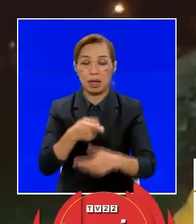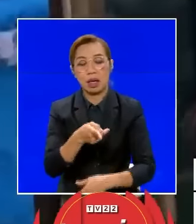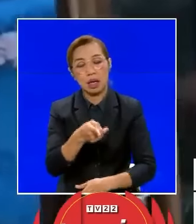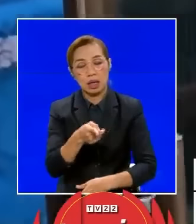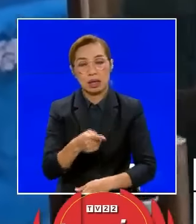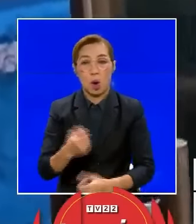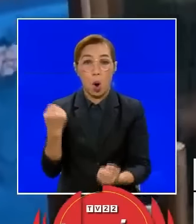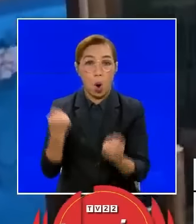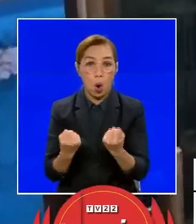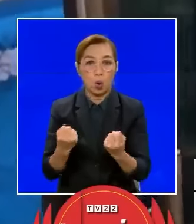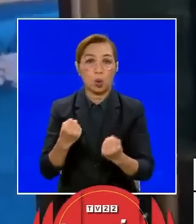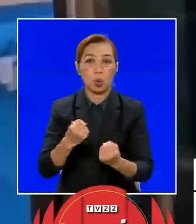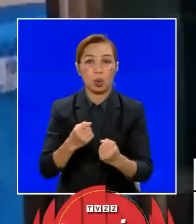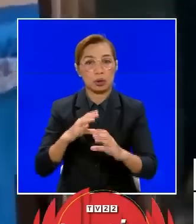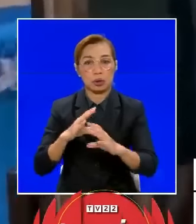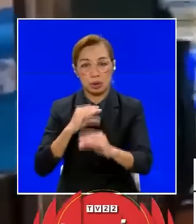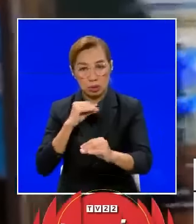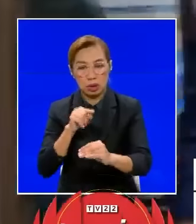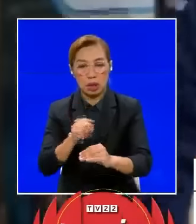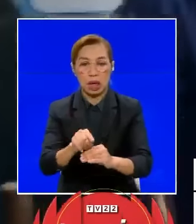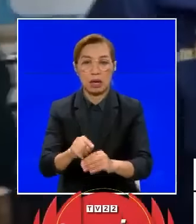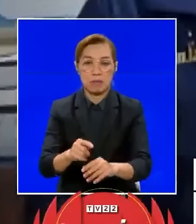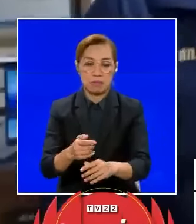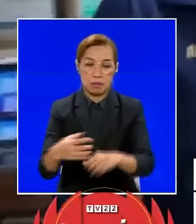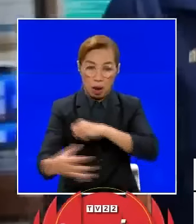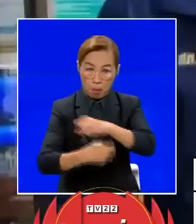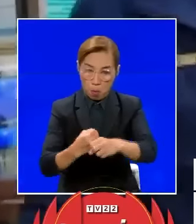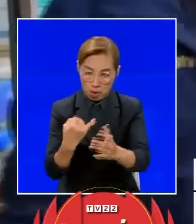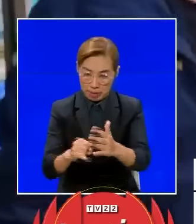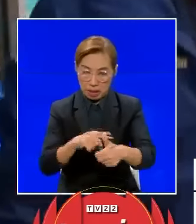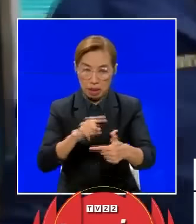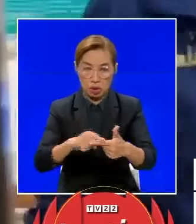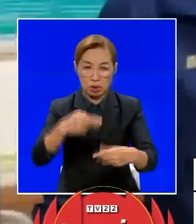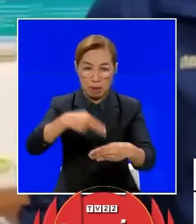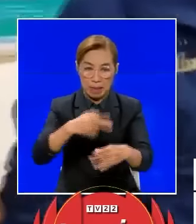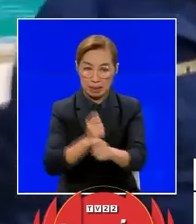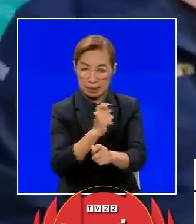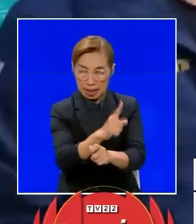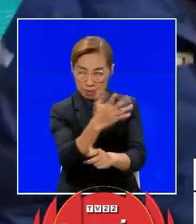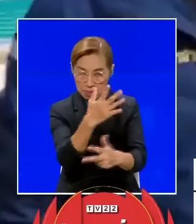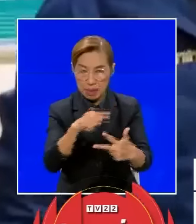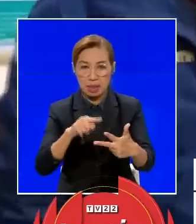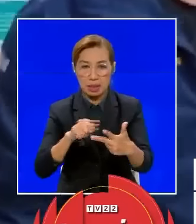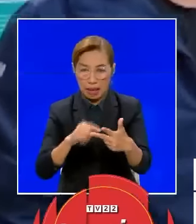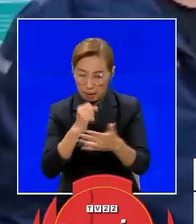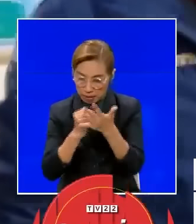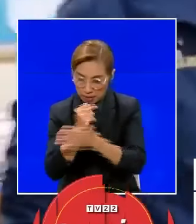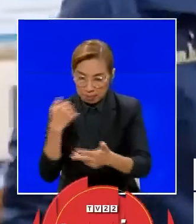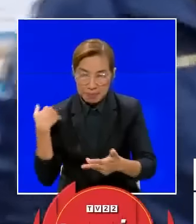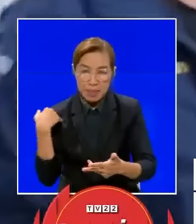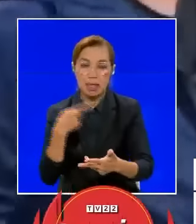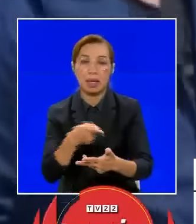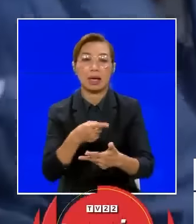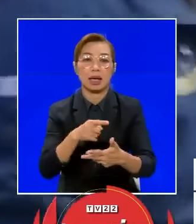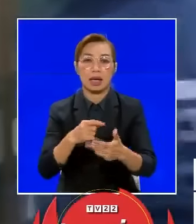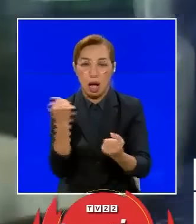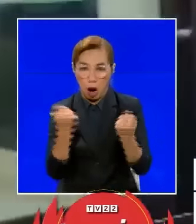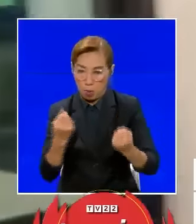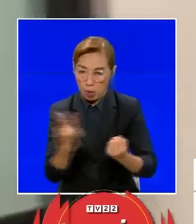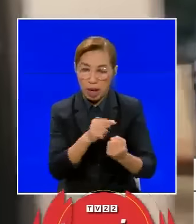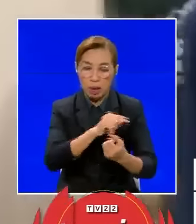ะครับก็คือรถยนต์นะเติมน้ำมันจ่ายเงินไม่ครบเสพสารเสพติดแล้วก็ขับรถก็โดนหลายข้อหาฮะแต่ยัง